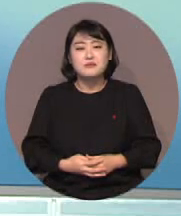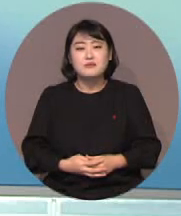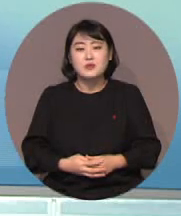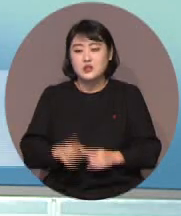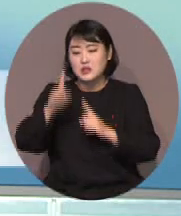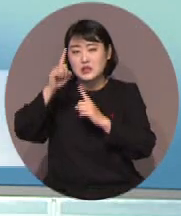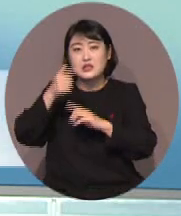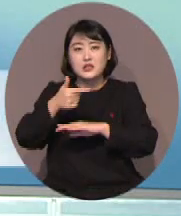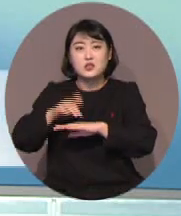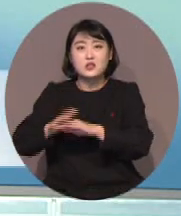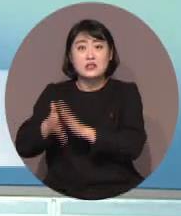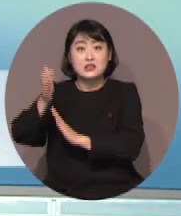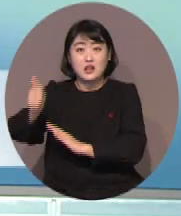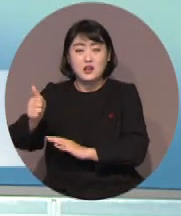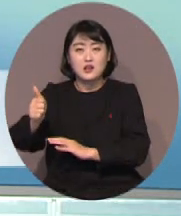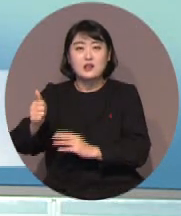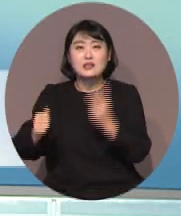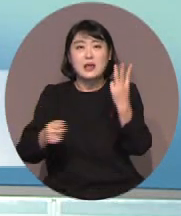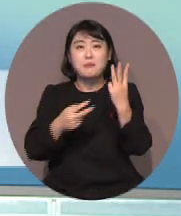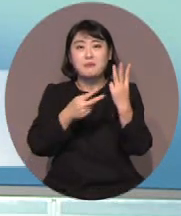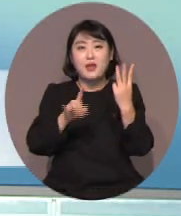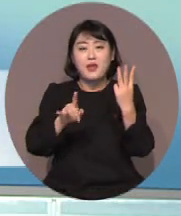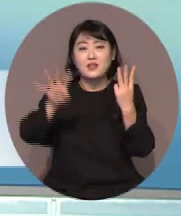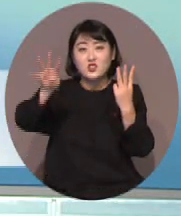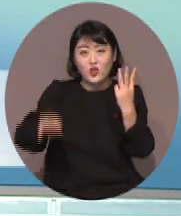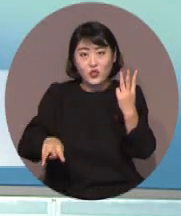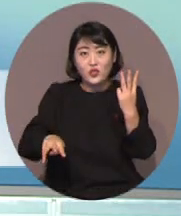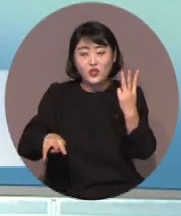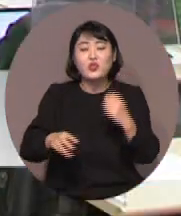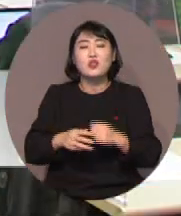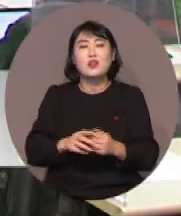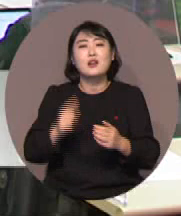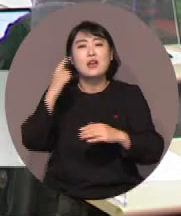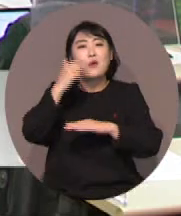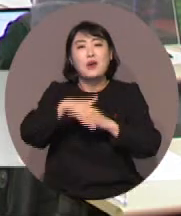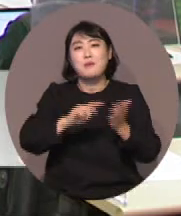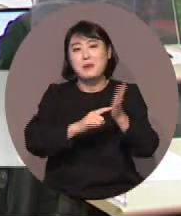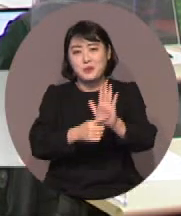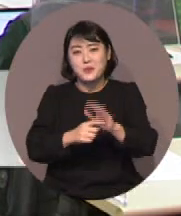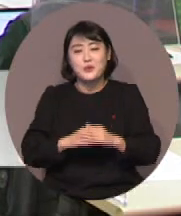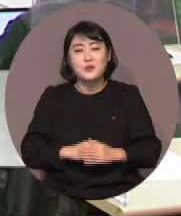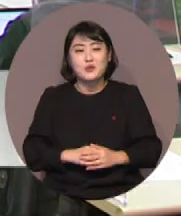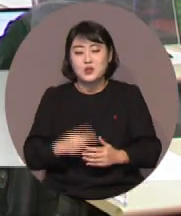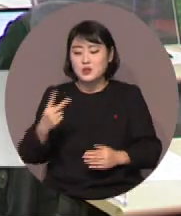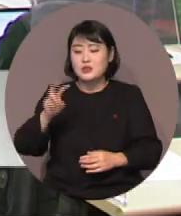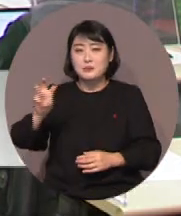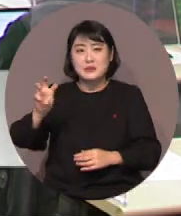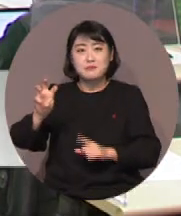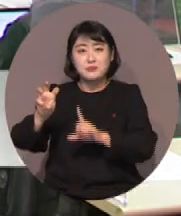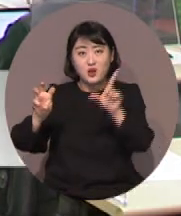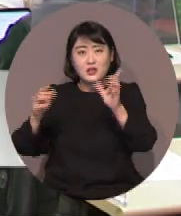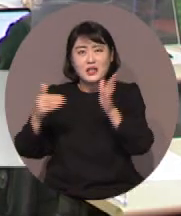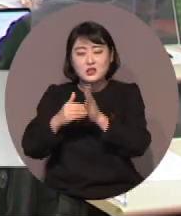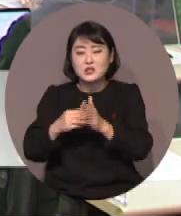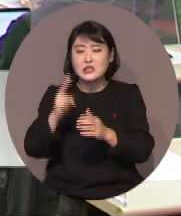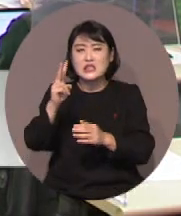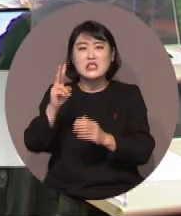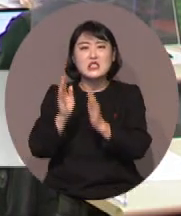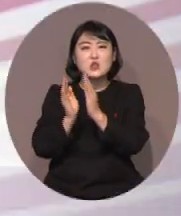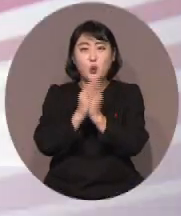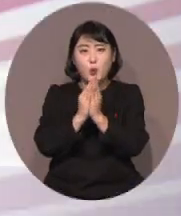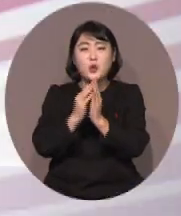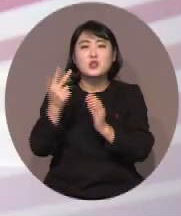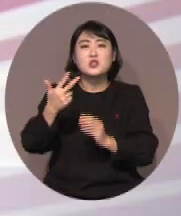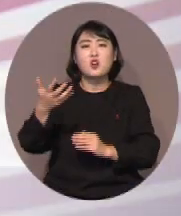이장우 대전시장이 3대야천 푸른 물길 그랜드 플랜을 발표하고 오늘 2030년까지 총 2조